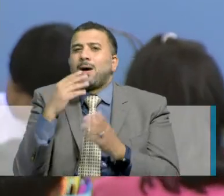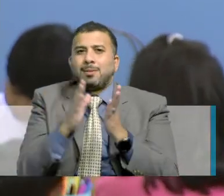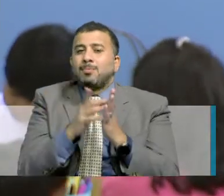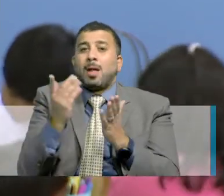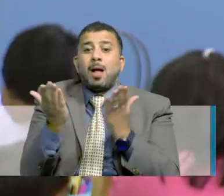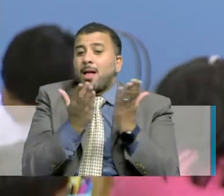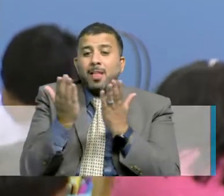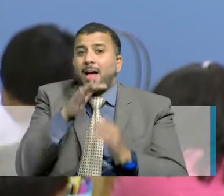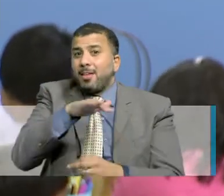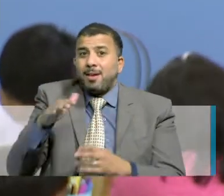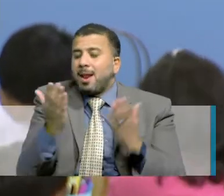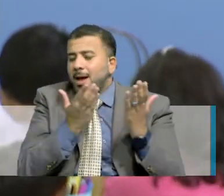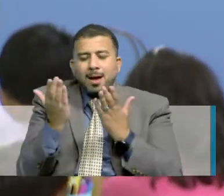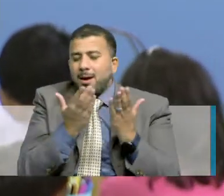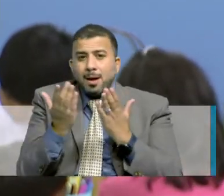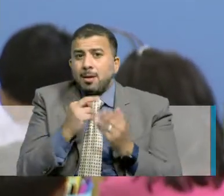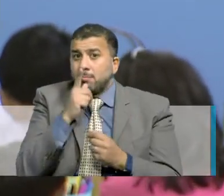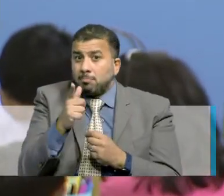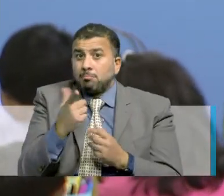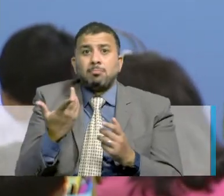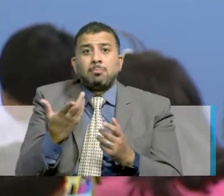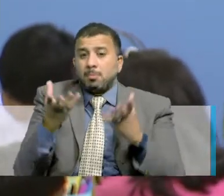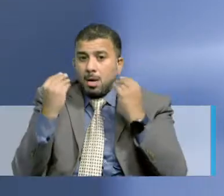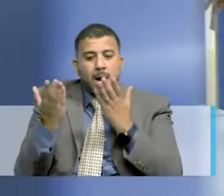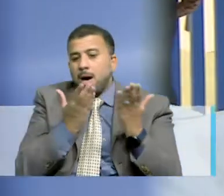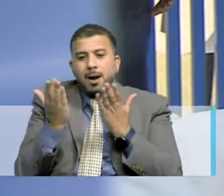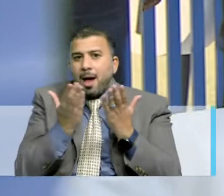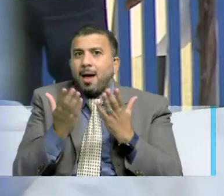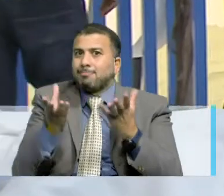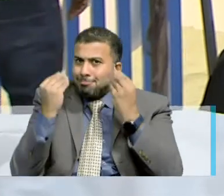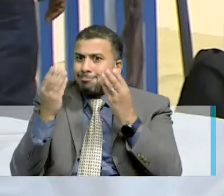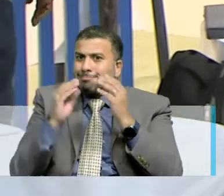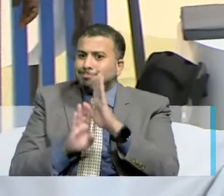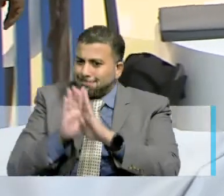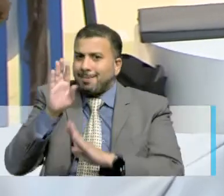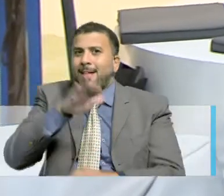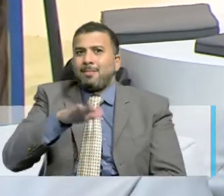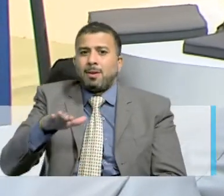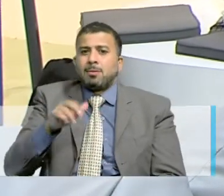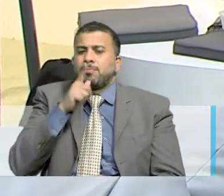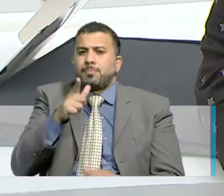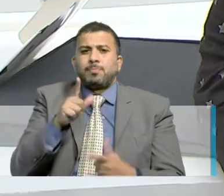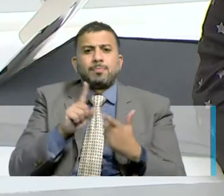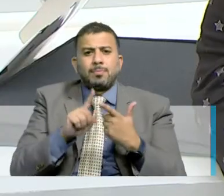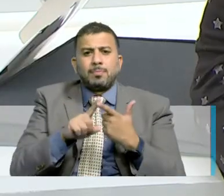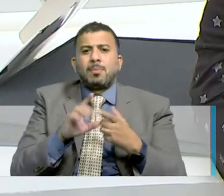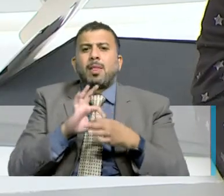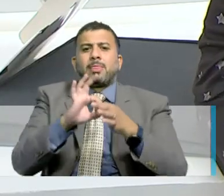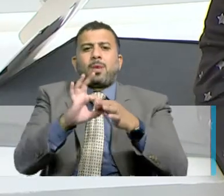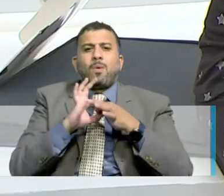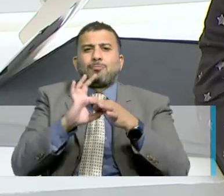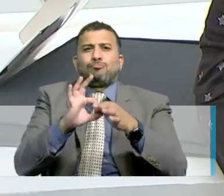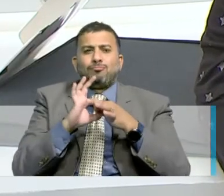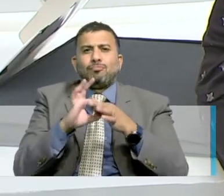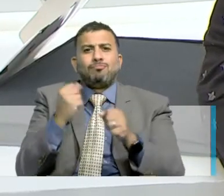القراءة وتحفيزهم على تعدد طرق القراءة. من جانبها قدمت منصة التواصل